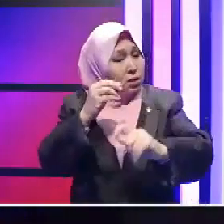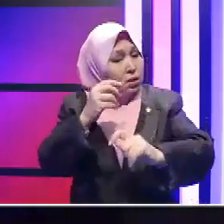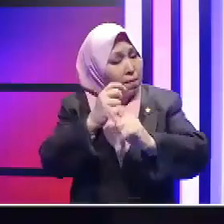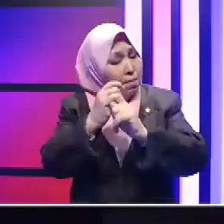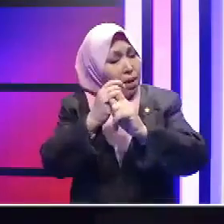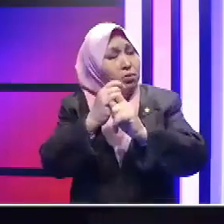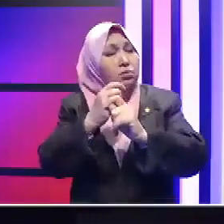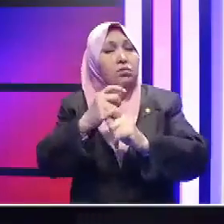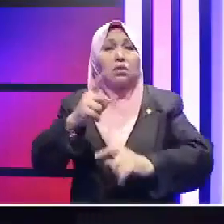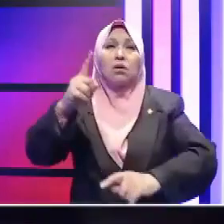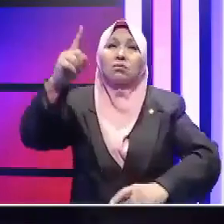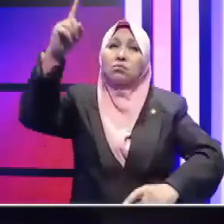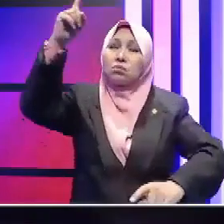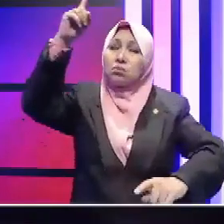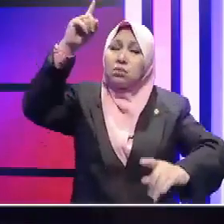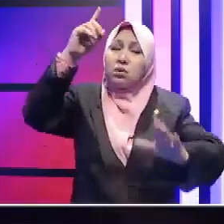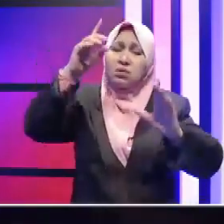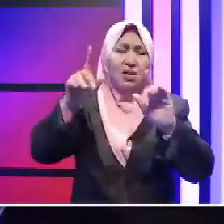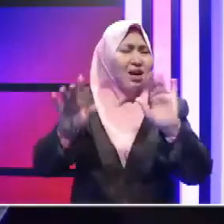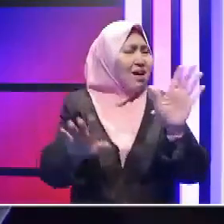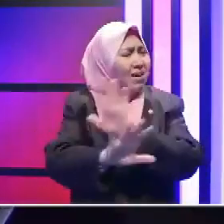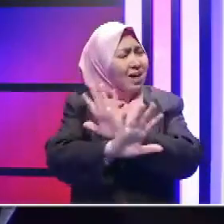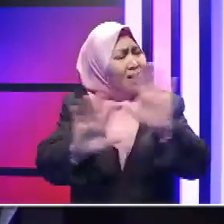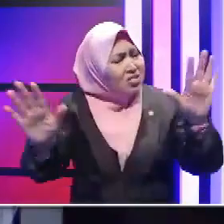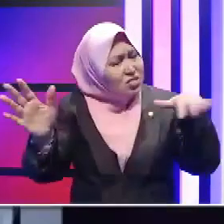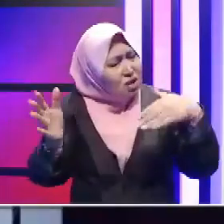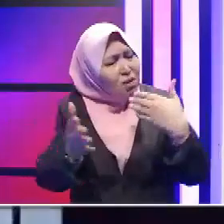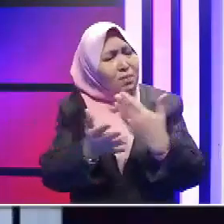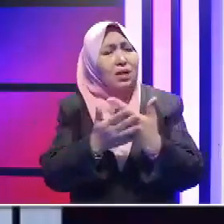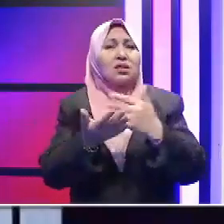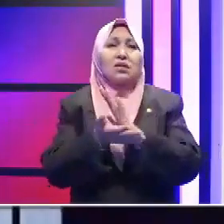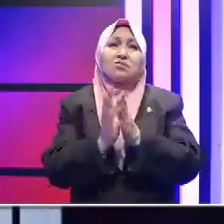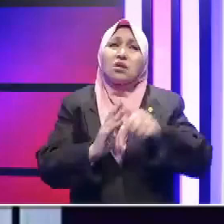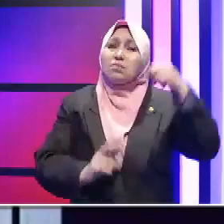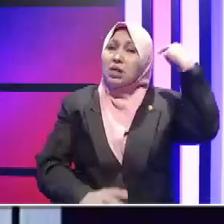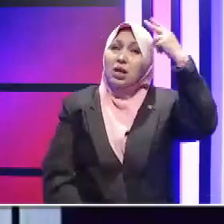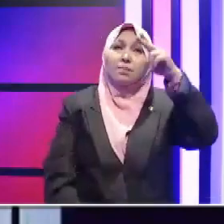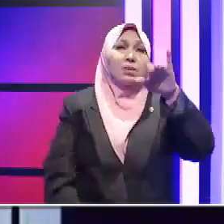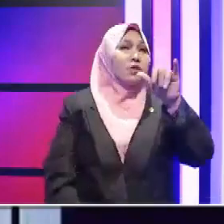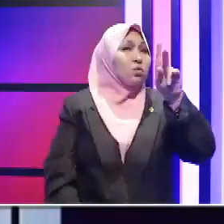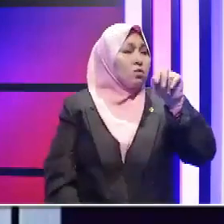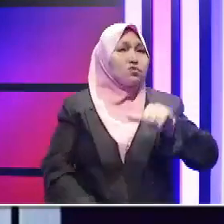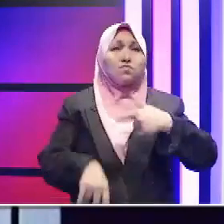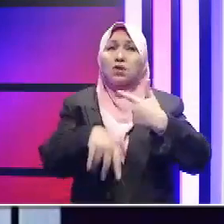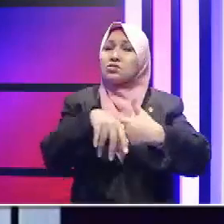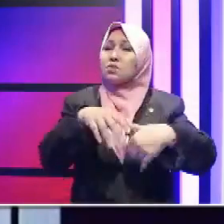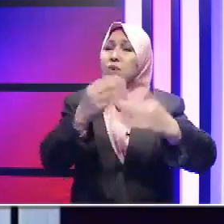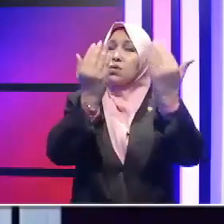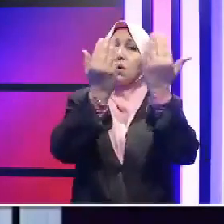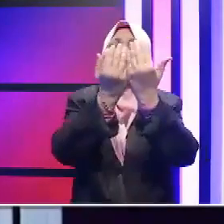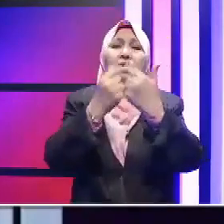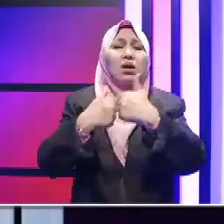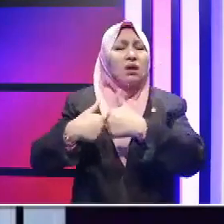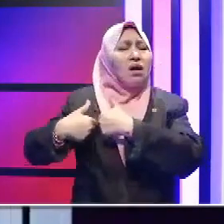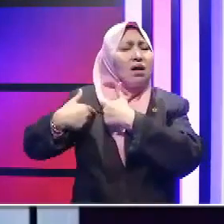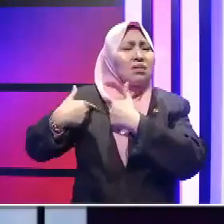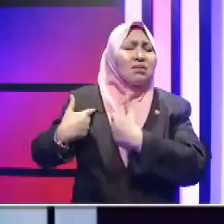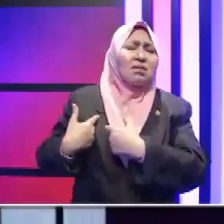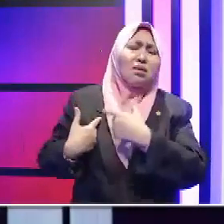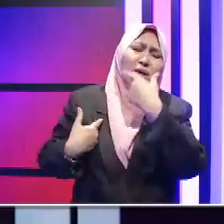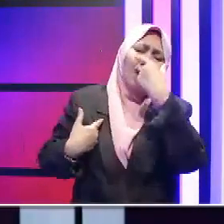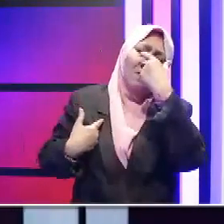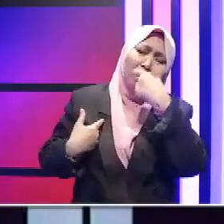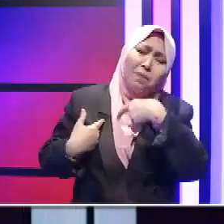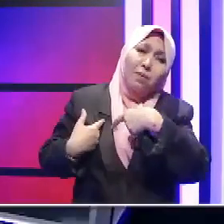dan janganlah engkau seperti Nabi Yunus yang berada dalam perut ikan keji berdoa dengan hati yang sedih jadi